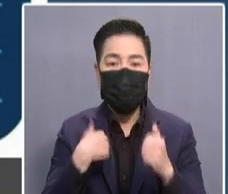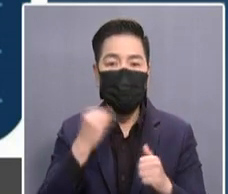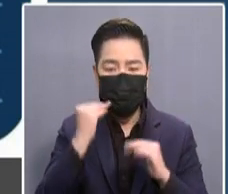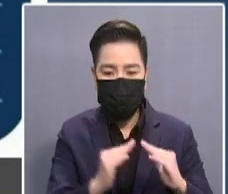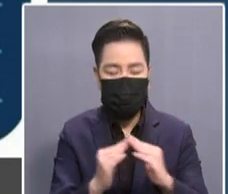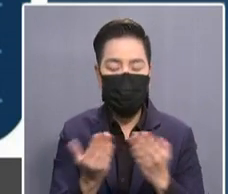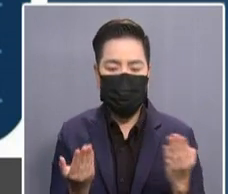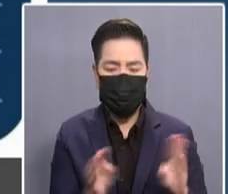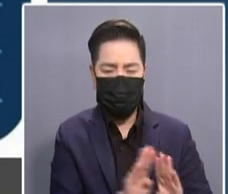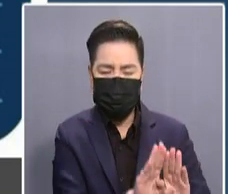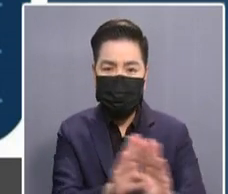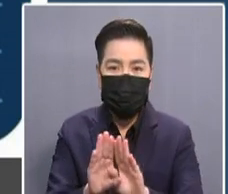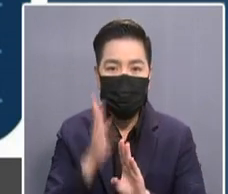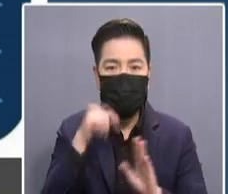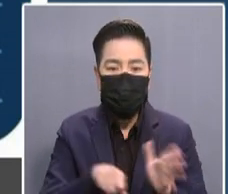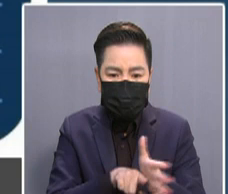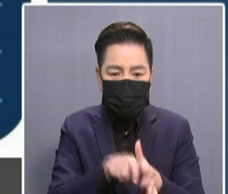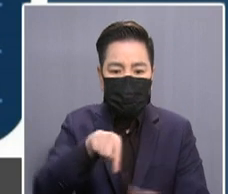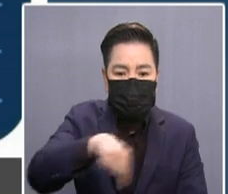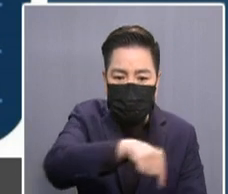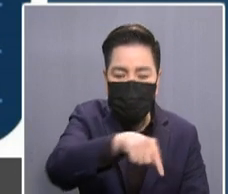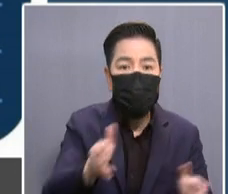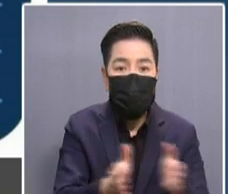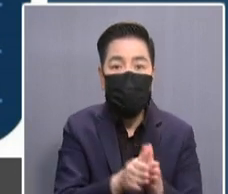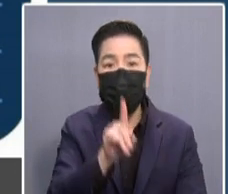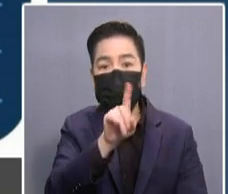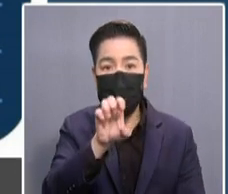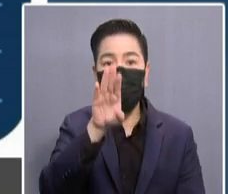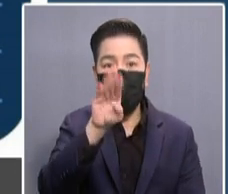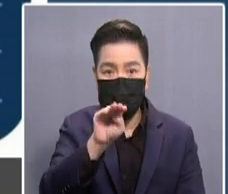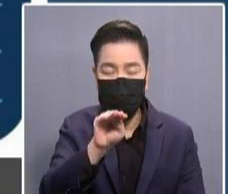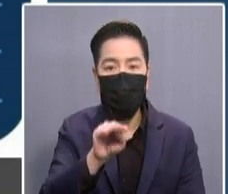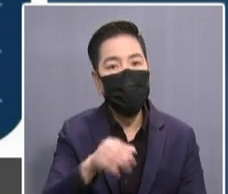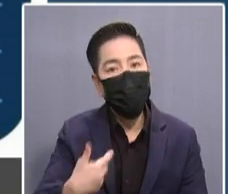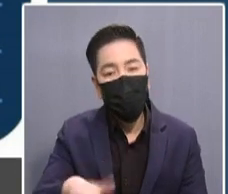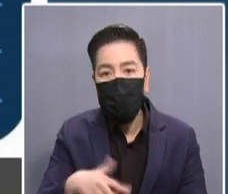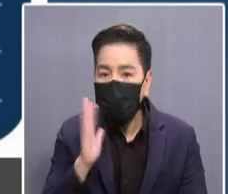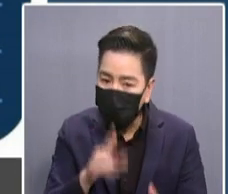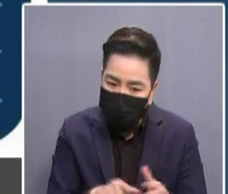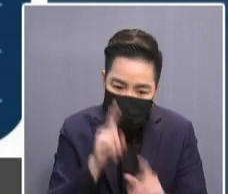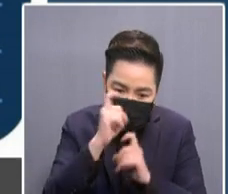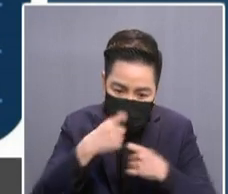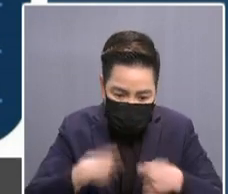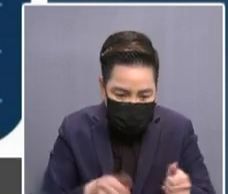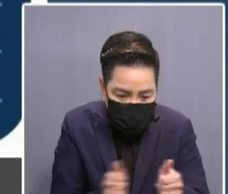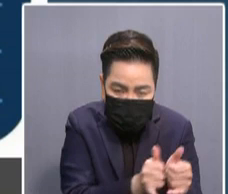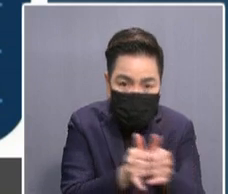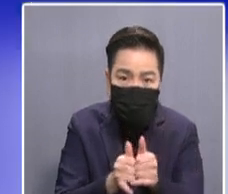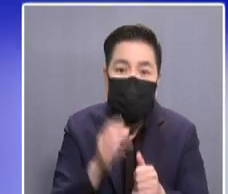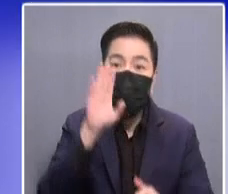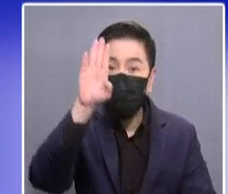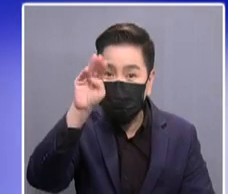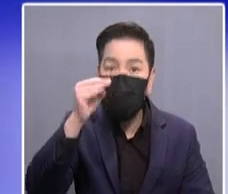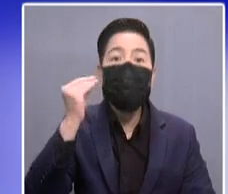นี้ถูกปิดเพราะว่ามีผู้ติดเชื้ออยู่ในหมู่บ้านถึง140รายแล้วยังมีผู้สัมผัสเสี่ยงสูงอีกกว่า40หลังคา